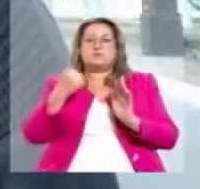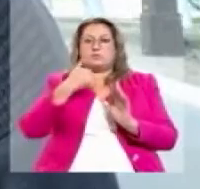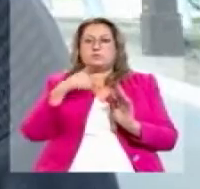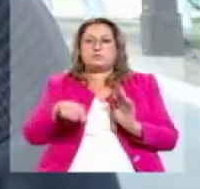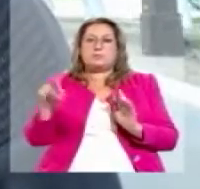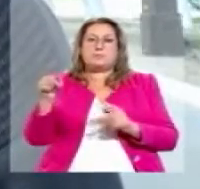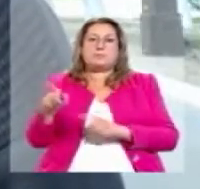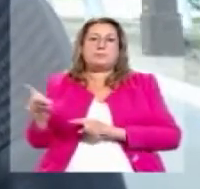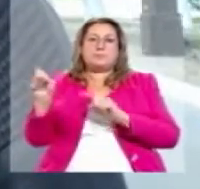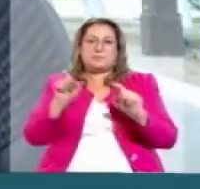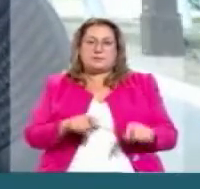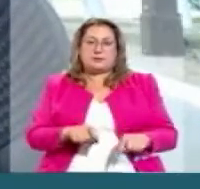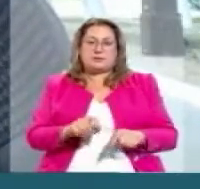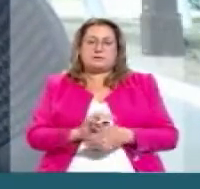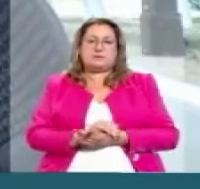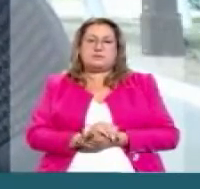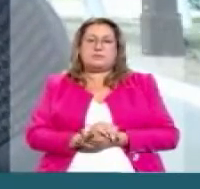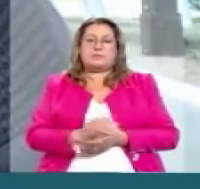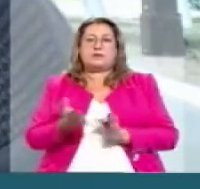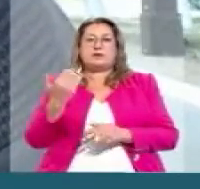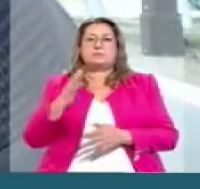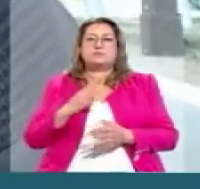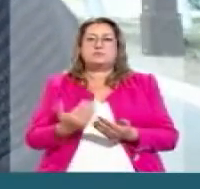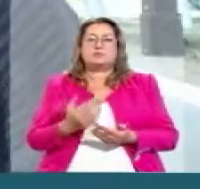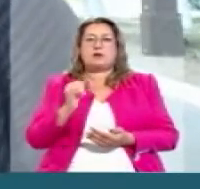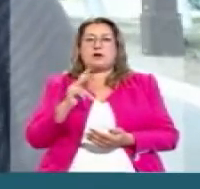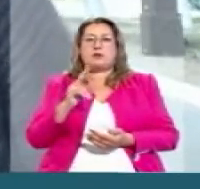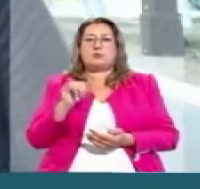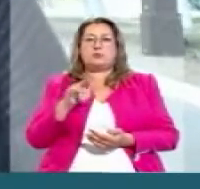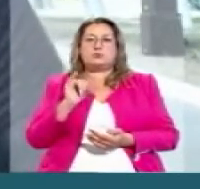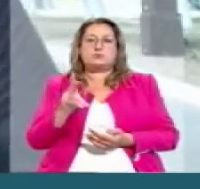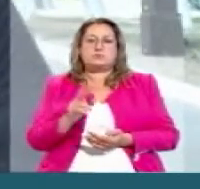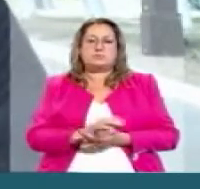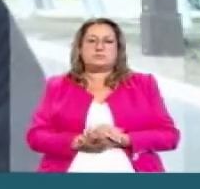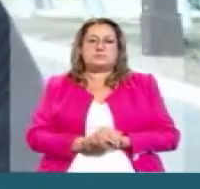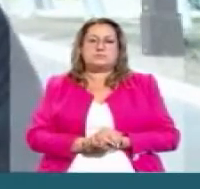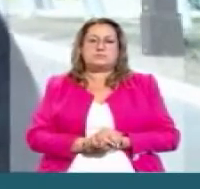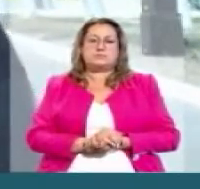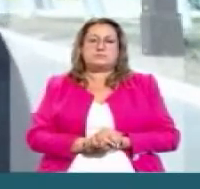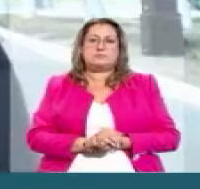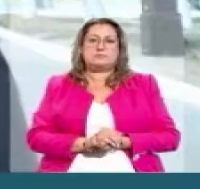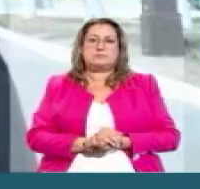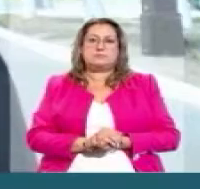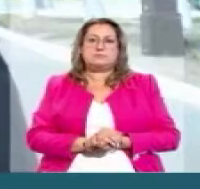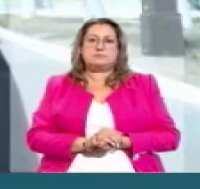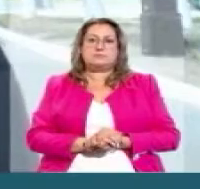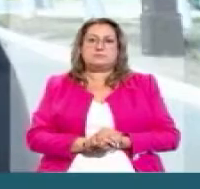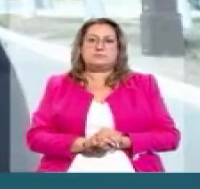Аққұдық деген мекен жайдан. Енді содан бері 89-дан бері осында көшіп келдім. Біздің аудан осы көшеміздің